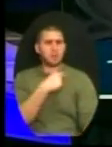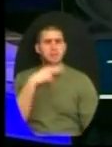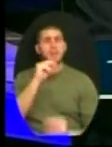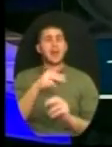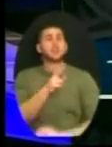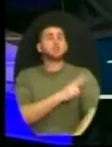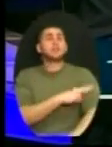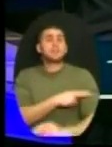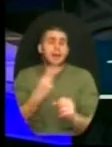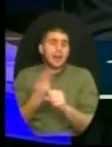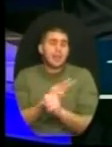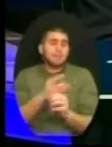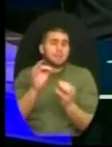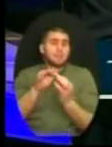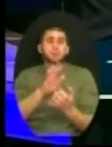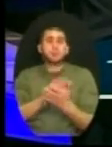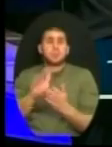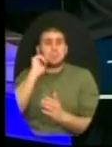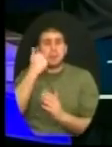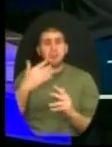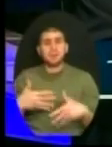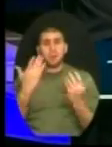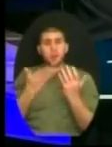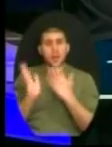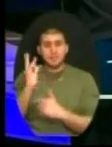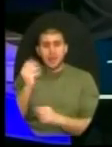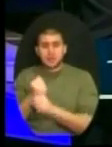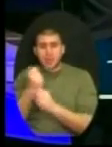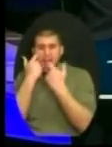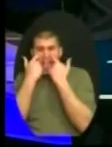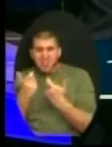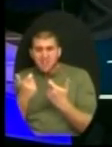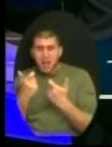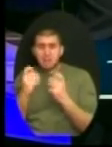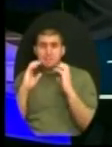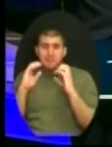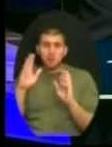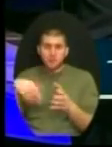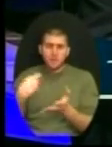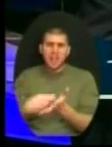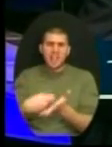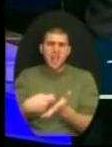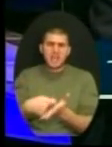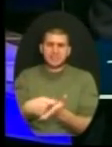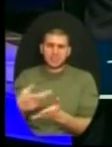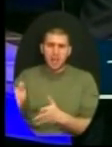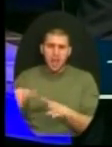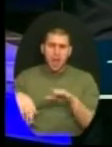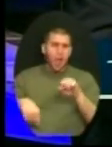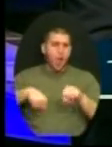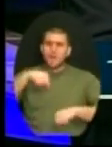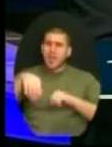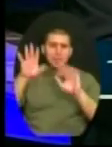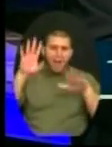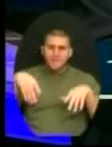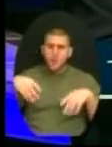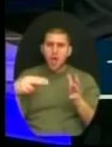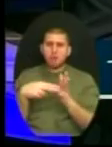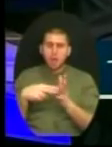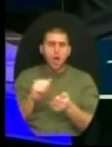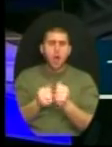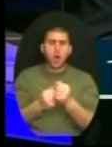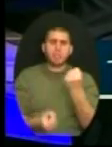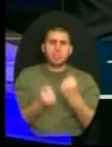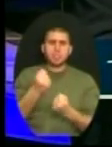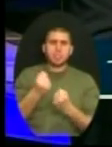איתך על השוטרים הרגילים, הפשוטים, שמחר בבוקר יוצאים לבצע אכיפה בכביש ורושמים דוחות על אופניים חשמליים, או על